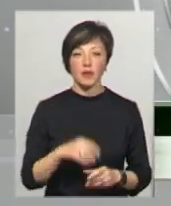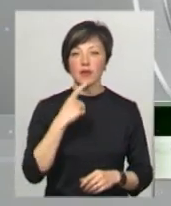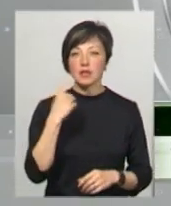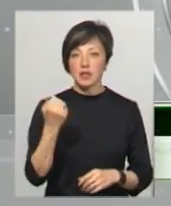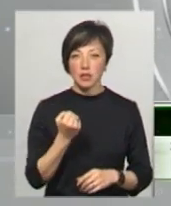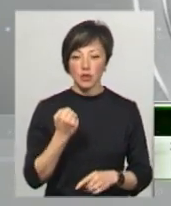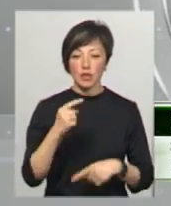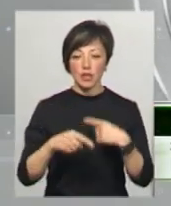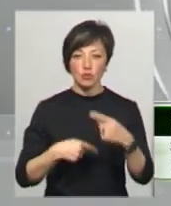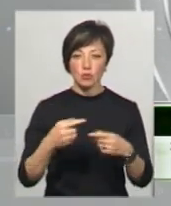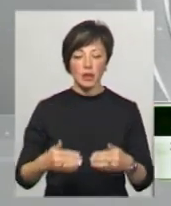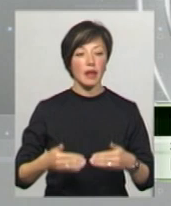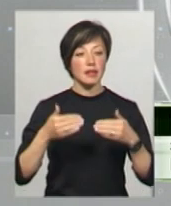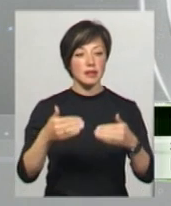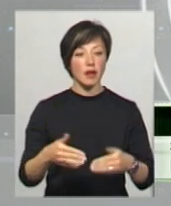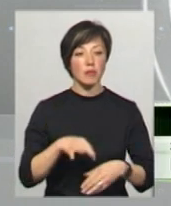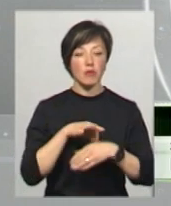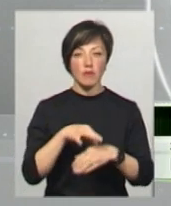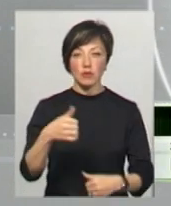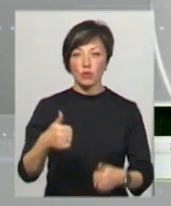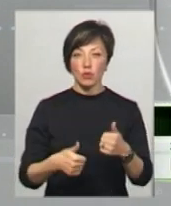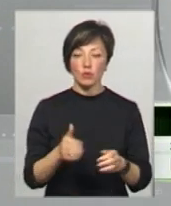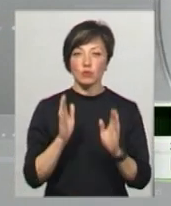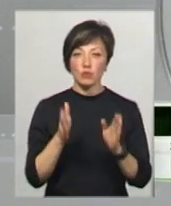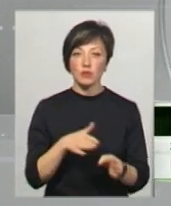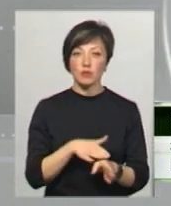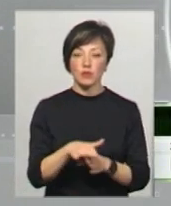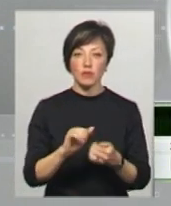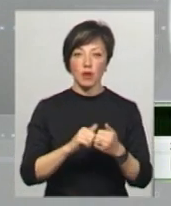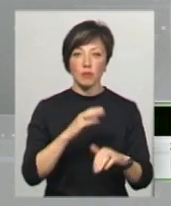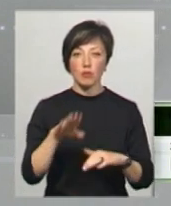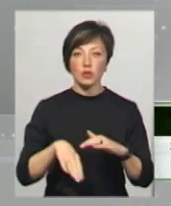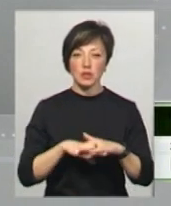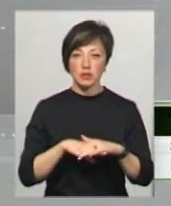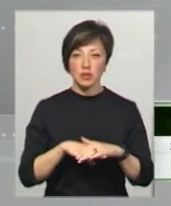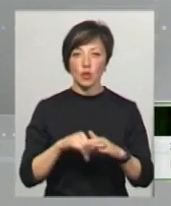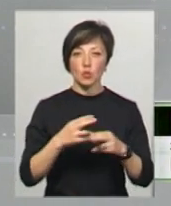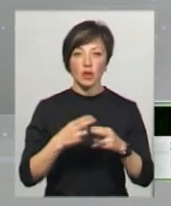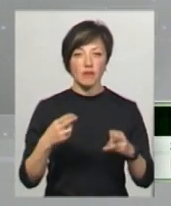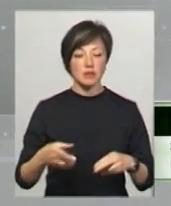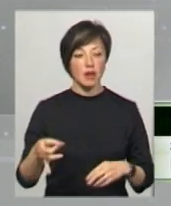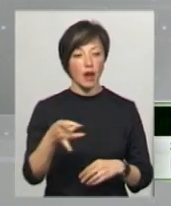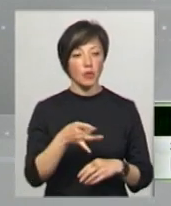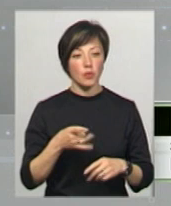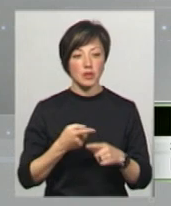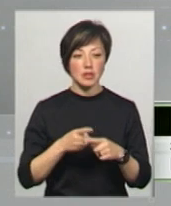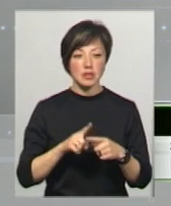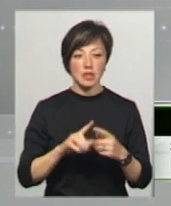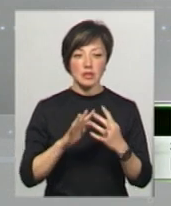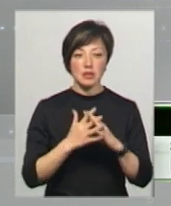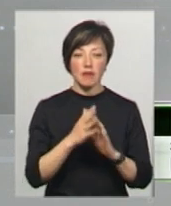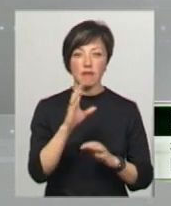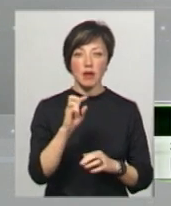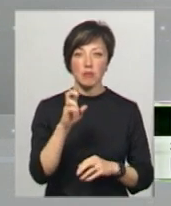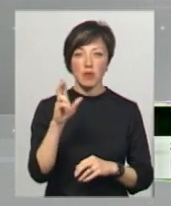вже наступний етап проведення гонки буде відбуватися в Кам'янець-Подільському, в Донецькому районі. Це села